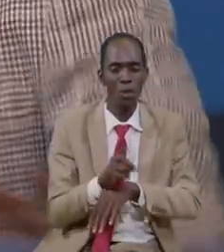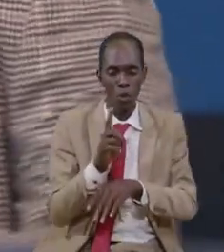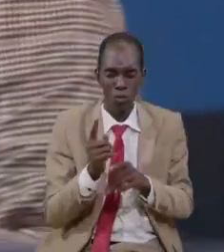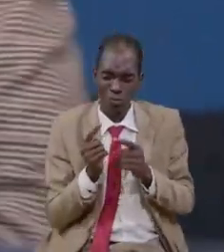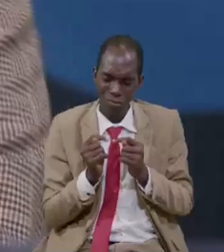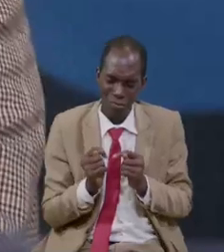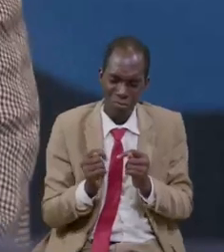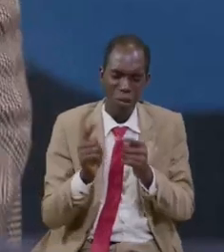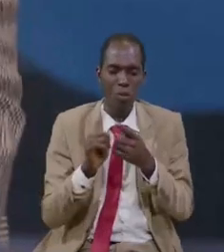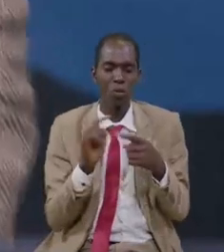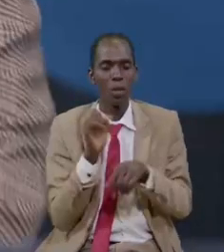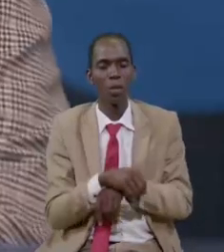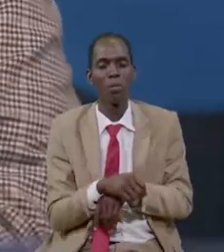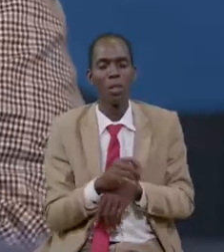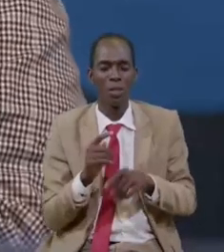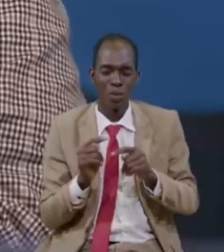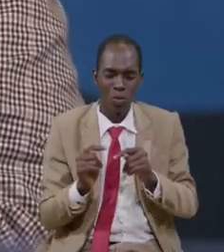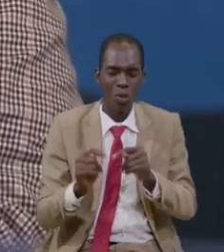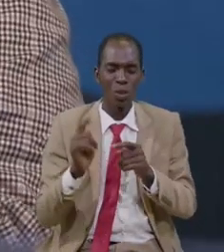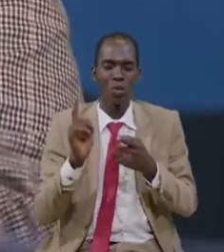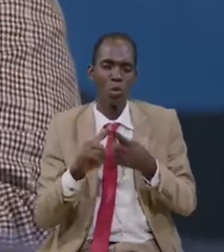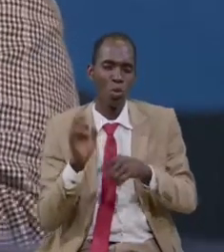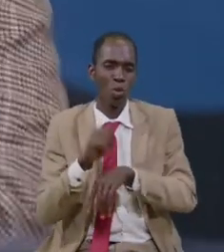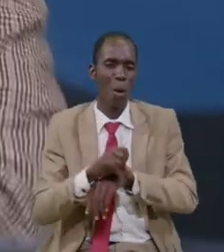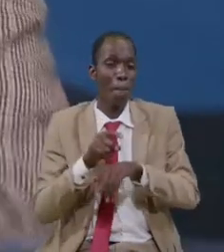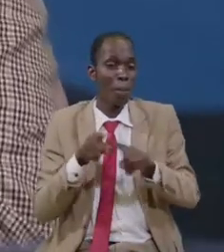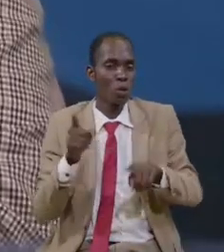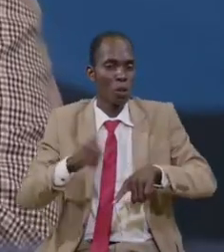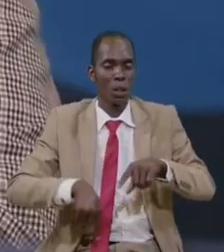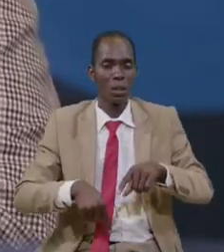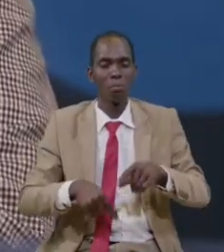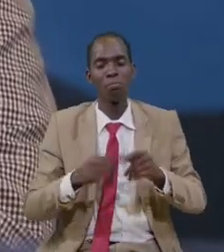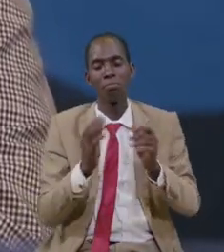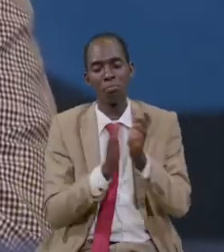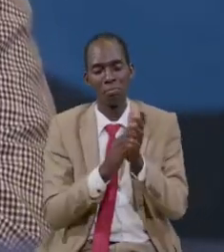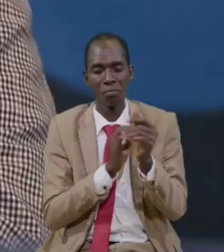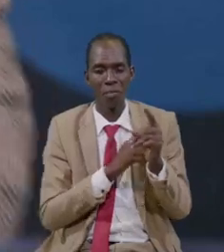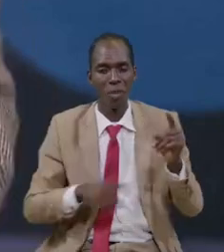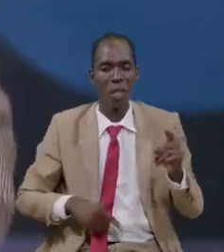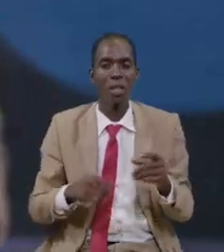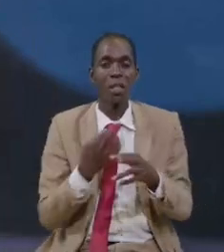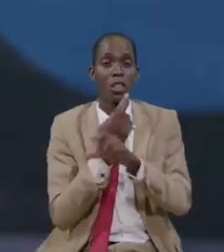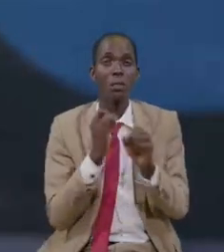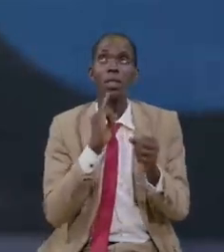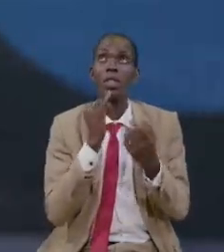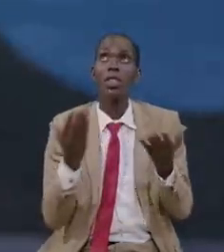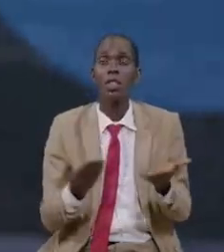de conquérir et tu n'arrives pas. Gloire à Dieu, la rédemption est venue pour toi